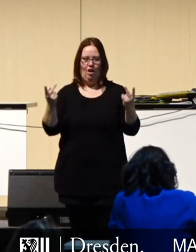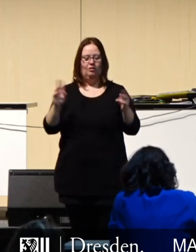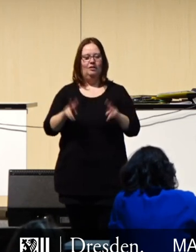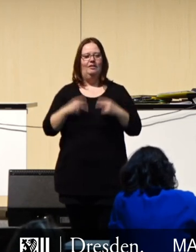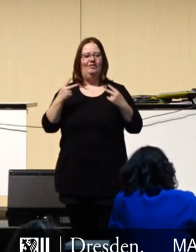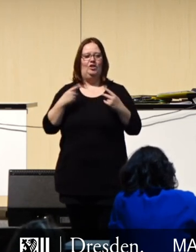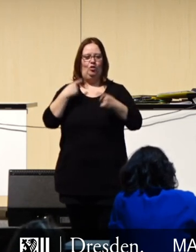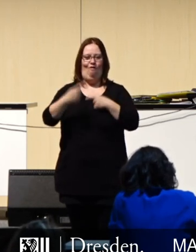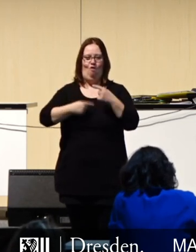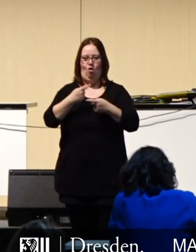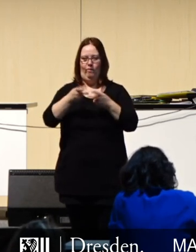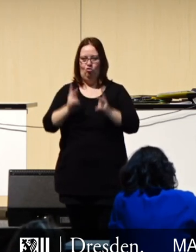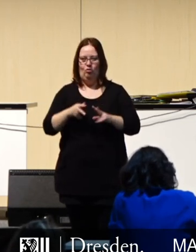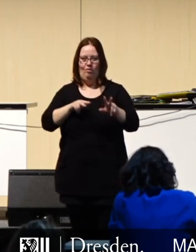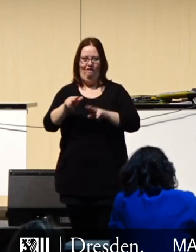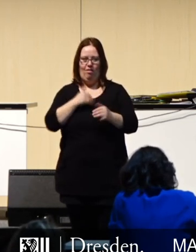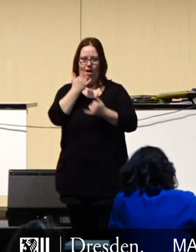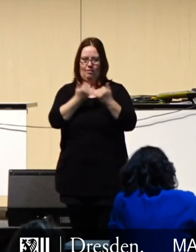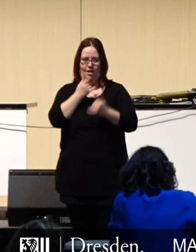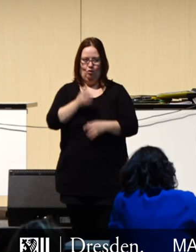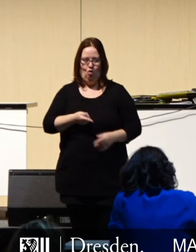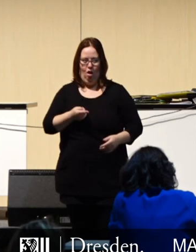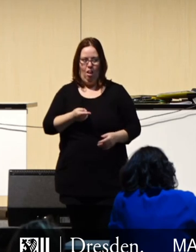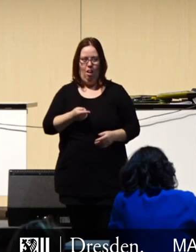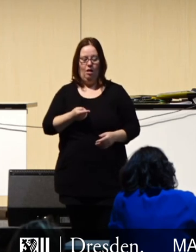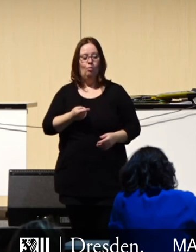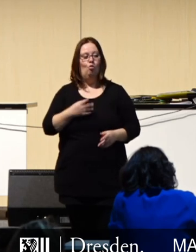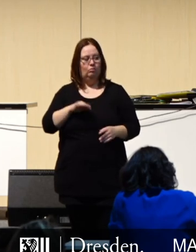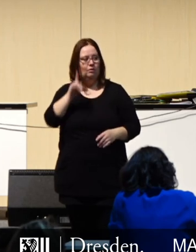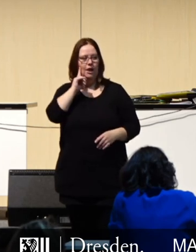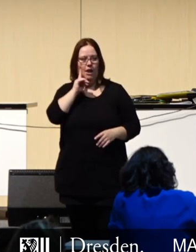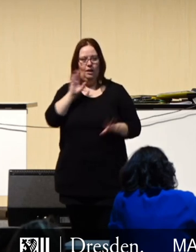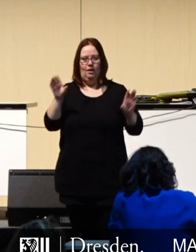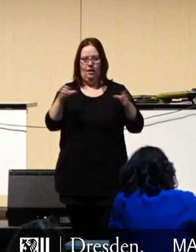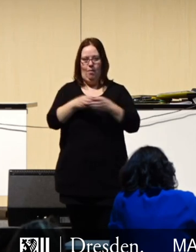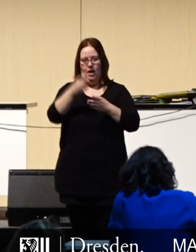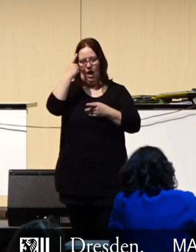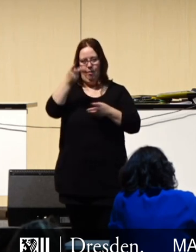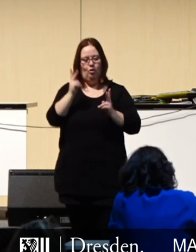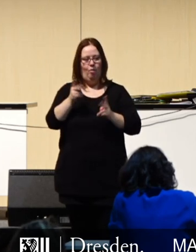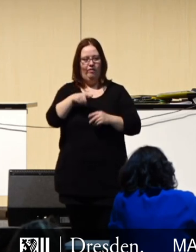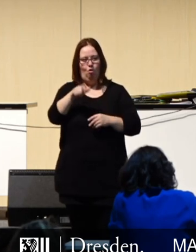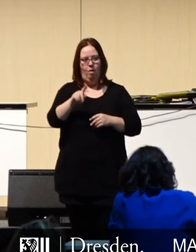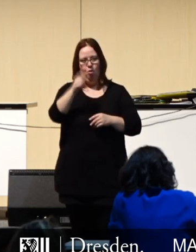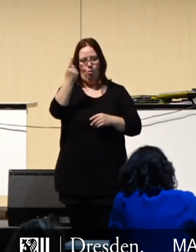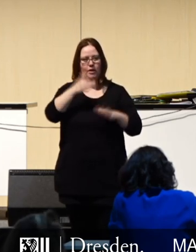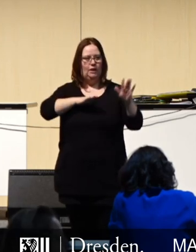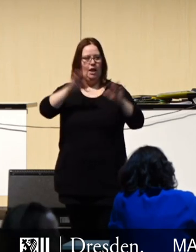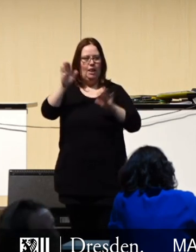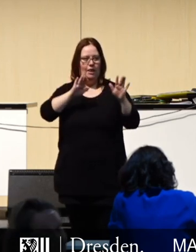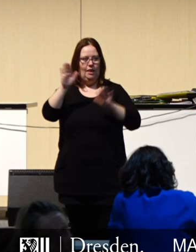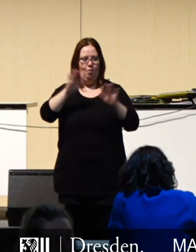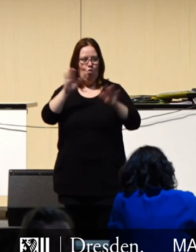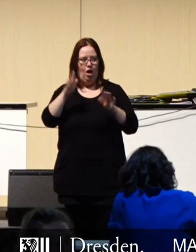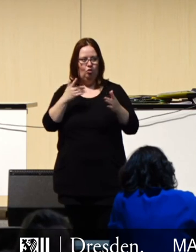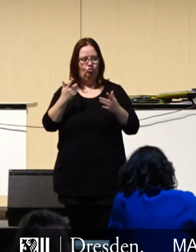wichtige Vorgänge in der Stadt und der Verwaltung berichten. In jedem mir bekannten Gemeinderat nutzt der Oberbürgermeister den demokratisch fraglos